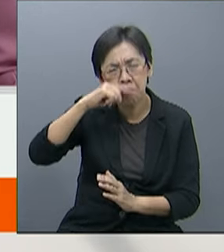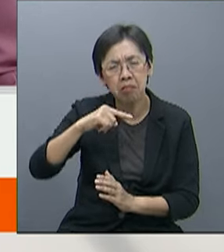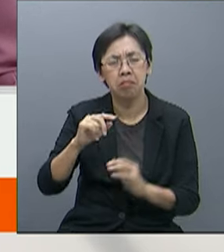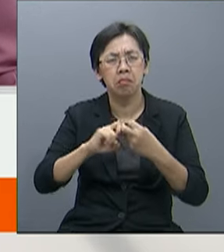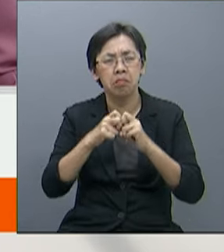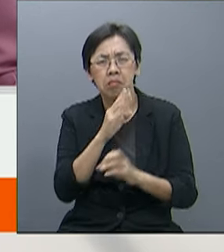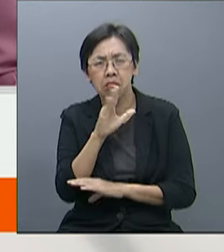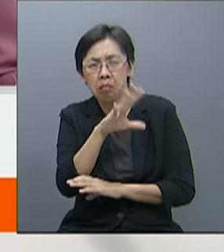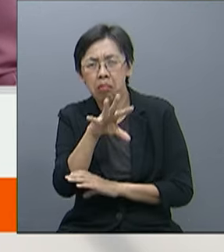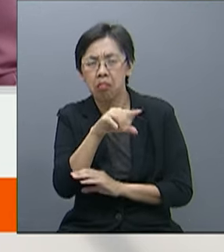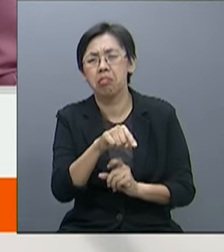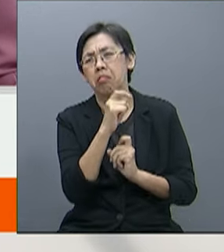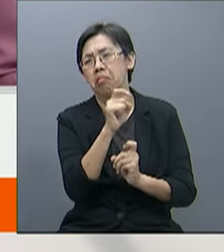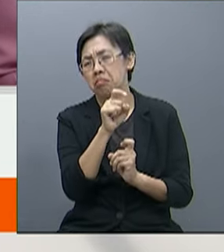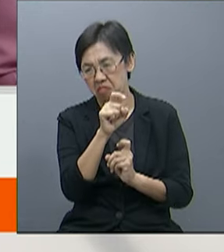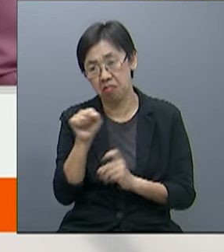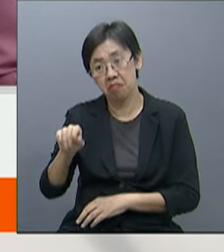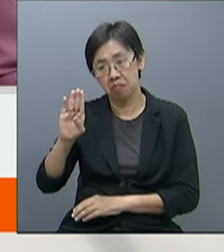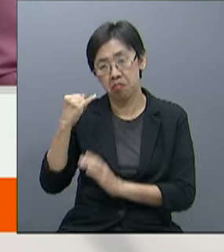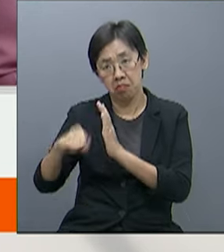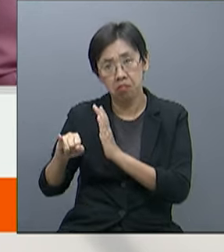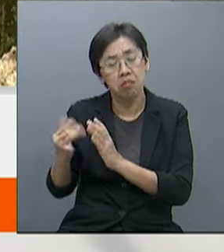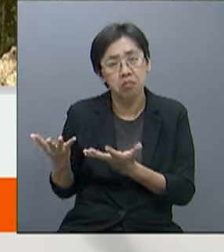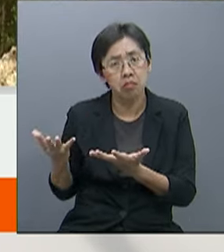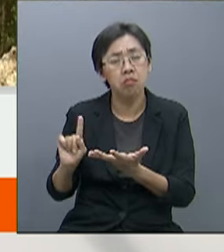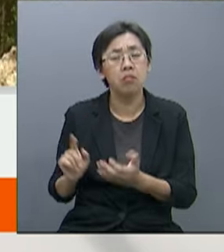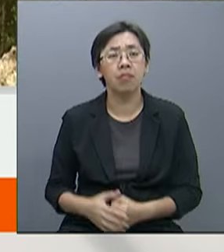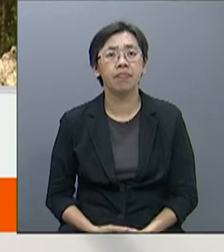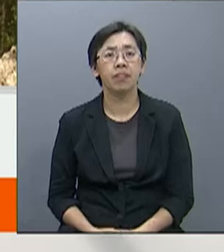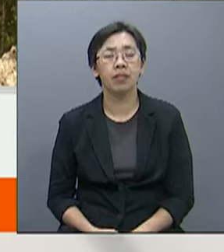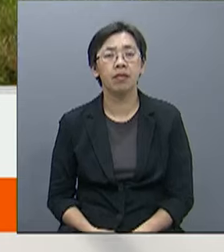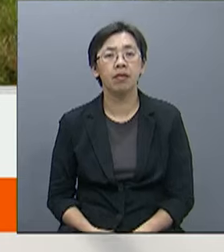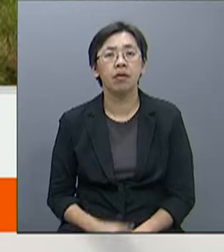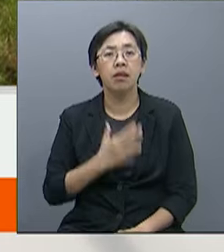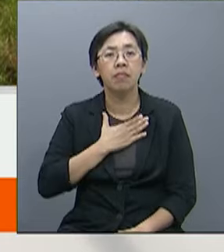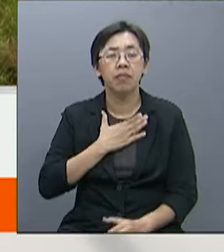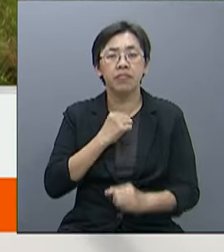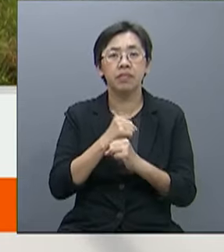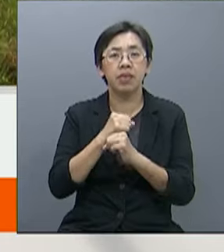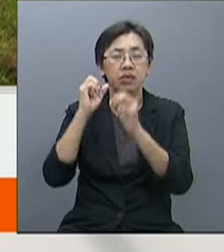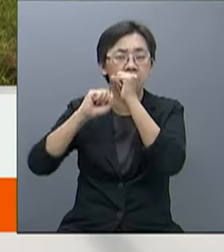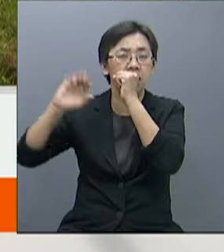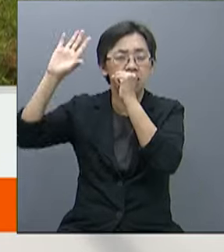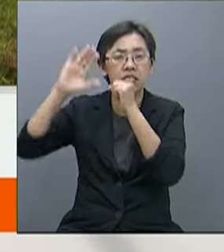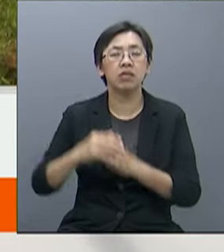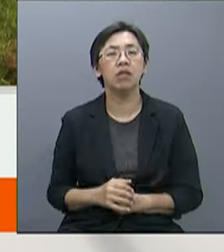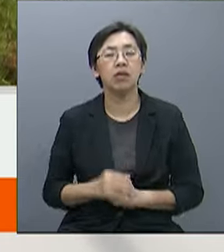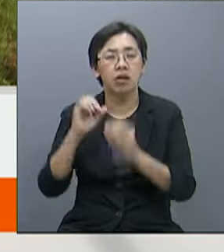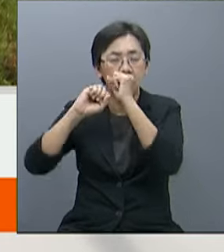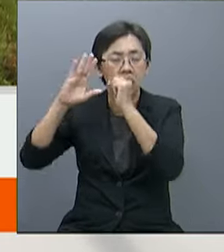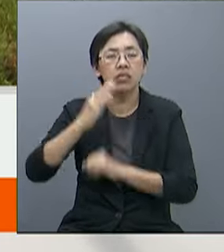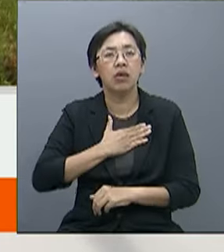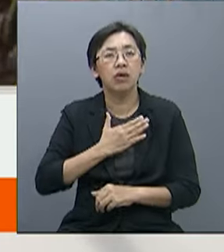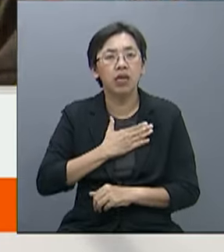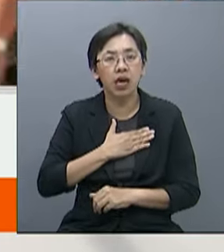คะ ครับเราคือผมในฐานะกสทช.ก็จะทำเต็มที่นะครับแล้วก็จะเข้มงว